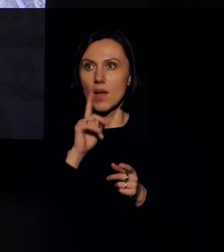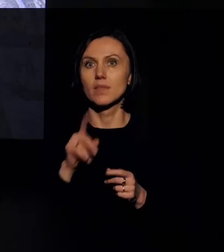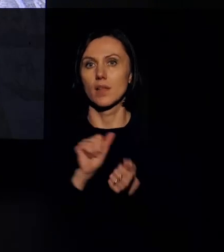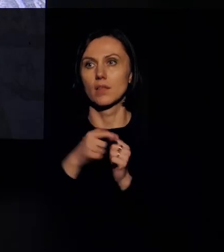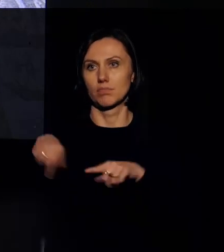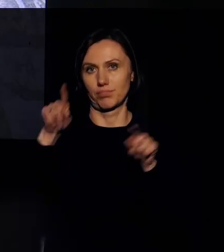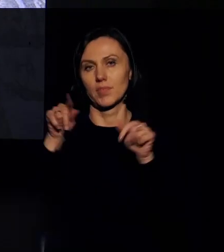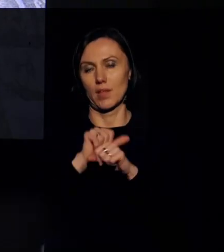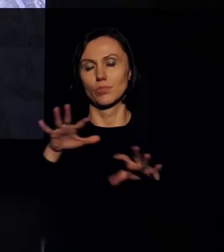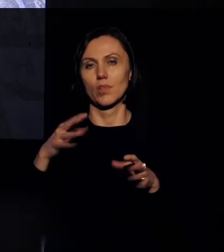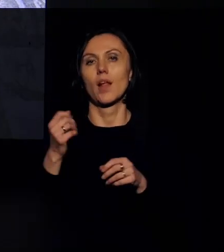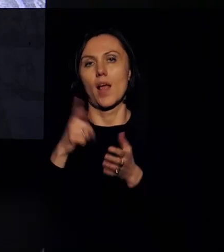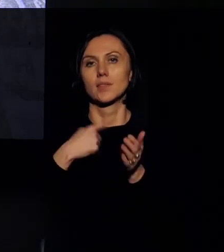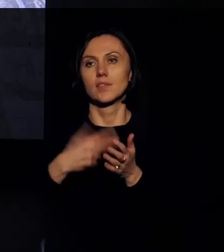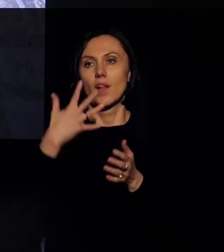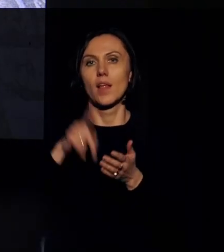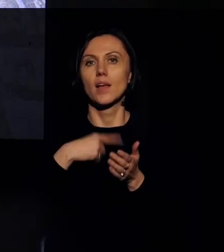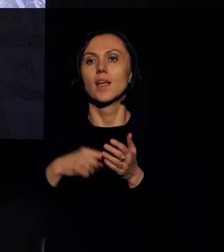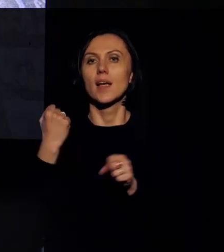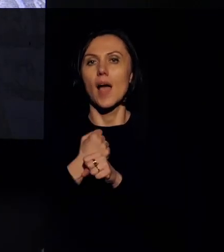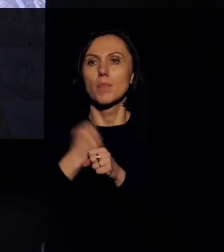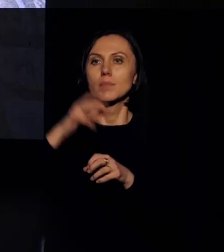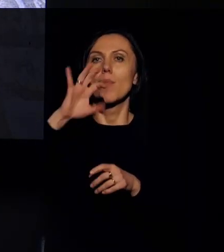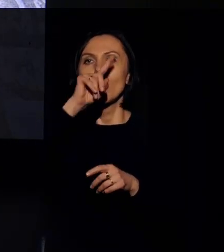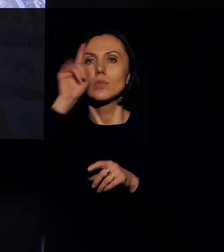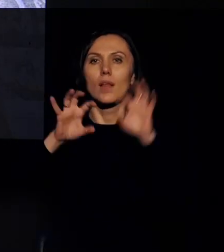które zrzucą turyści idący ponad nami.